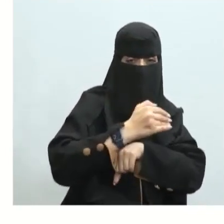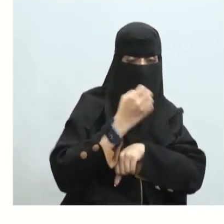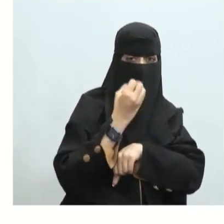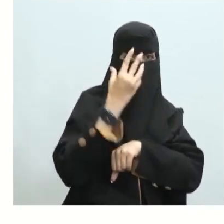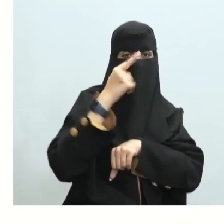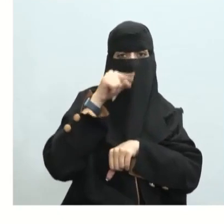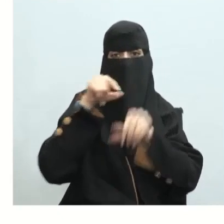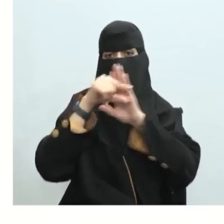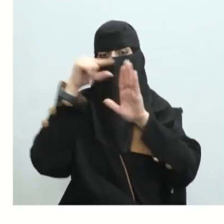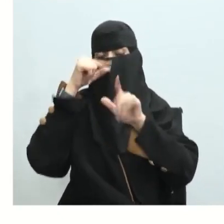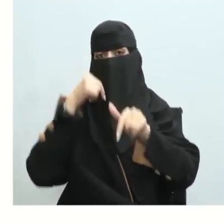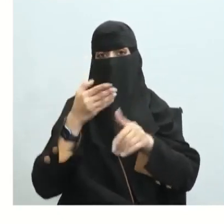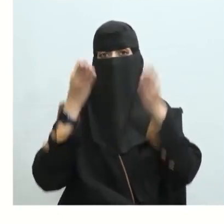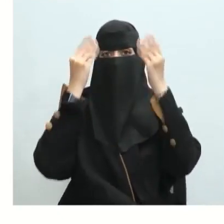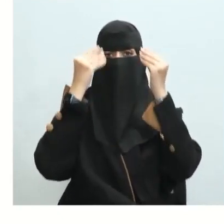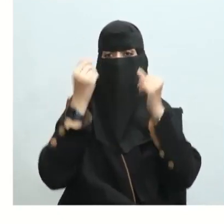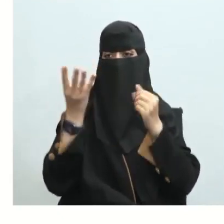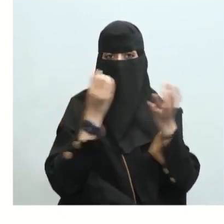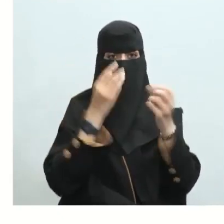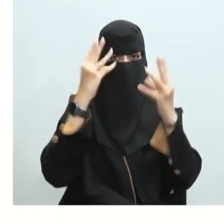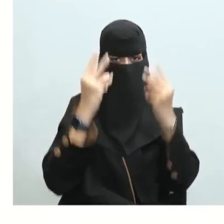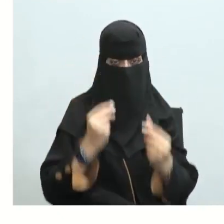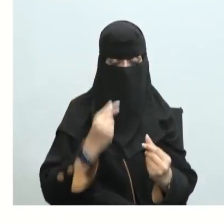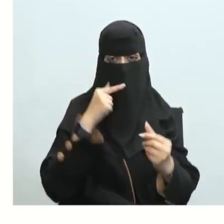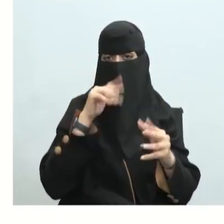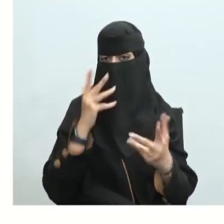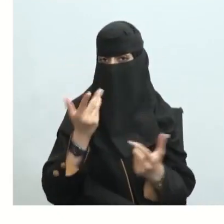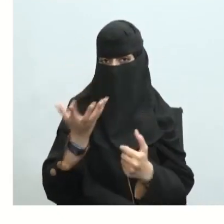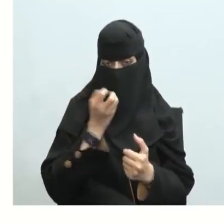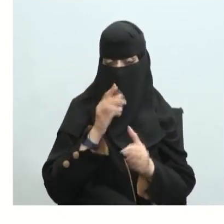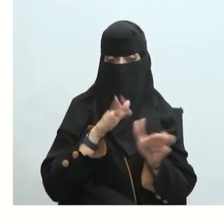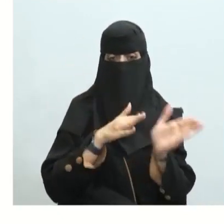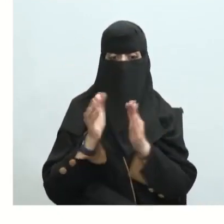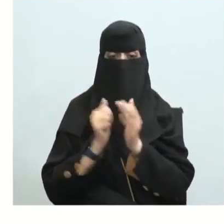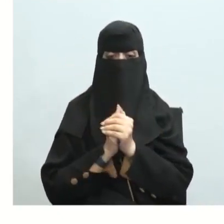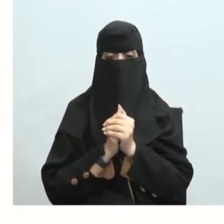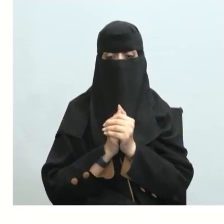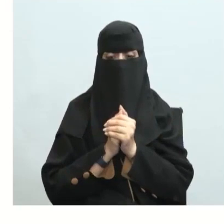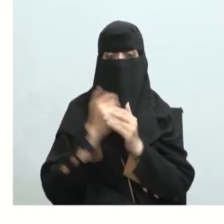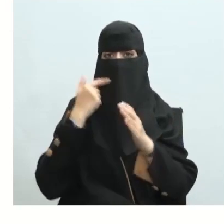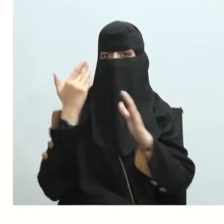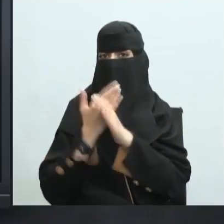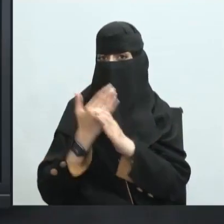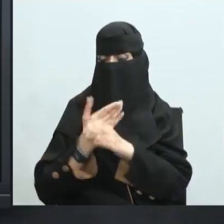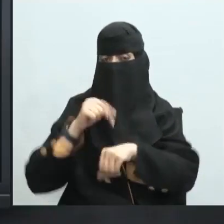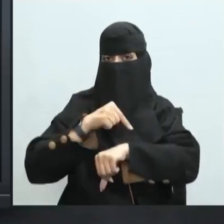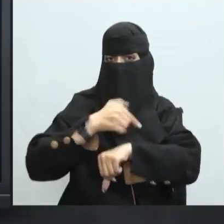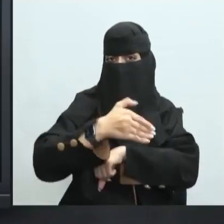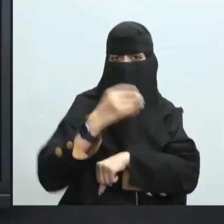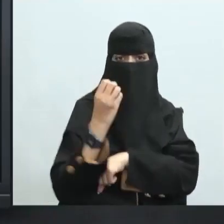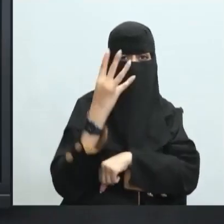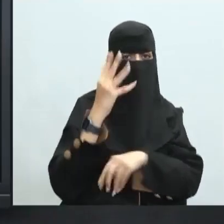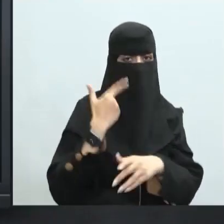العنوان معلومات واحصاءات ستاتي بها عن مشكله التاخر في مدرستك واسباب التاخر